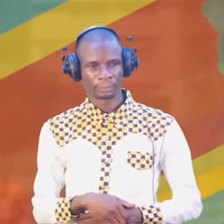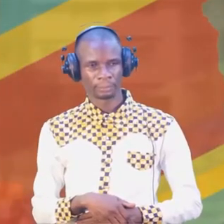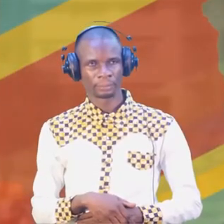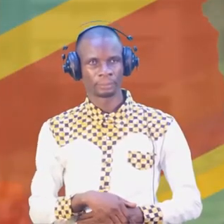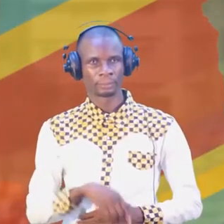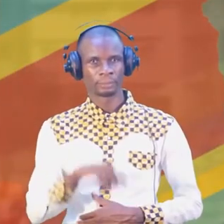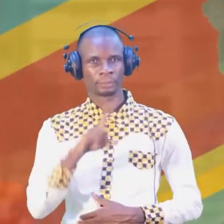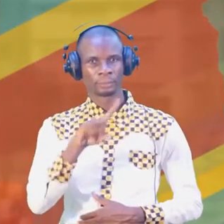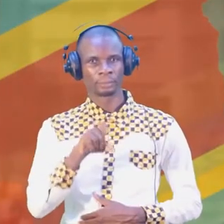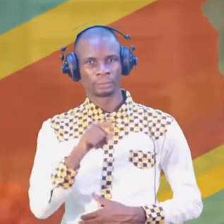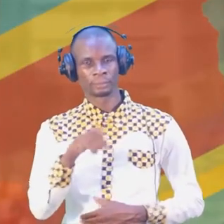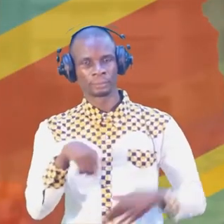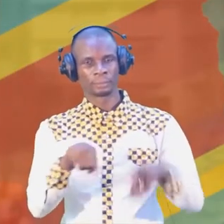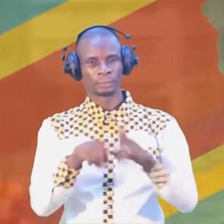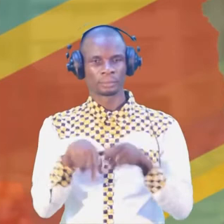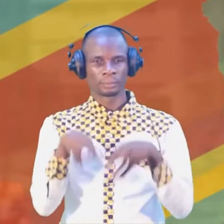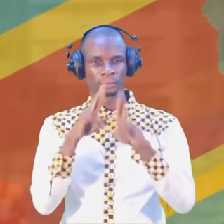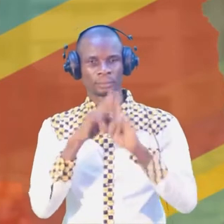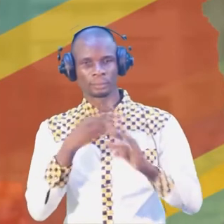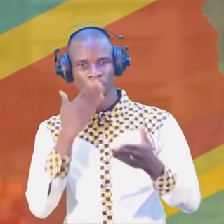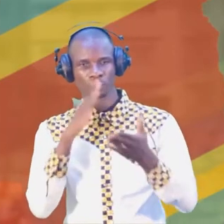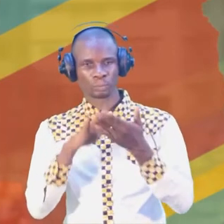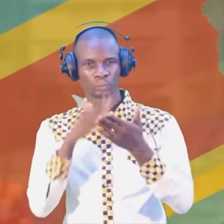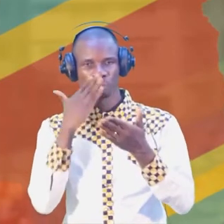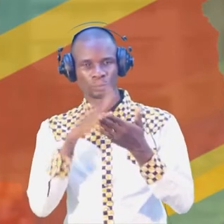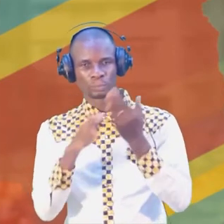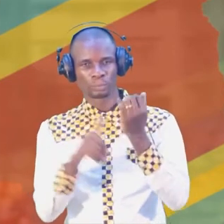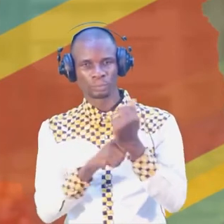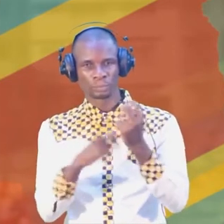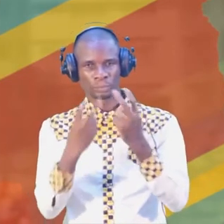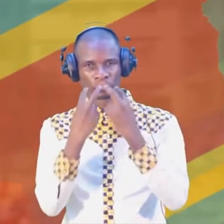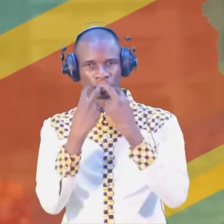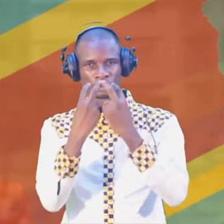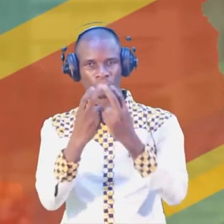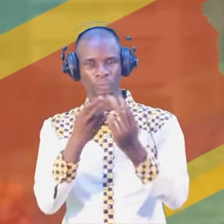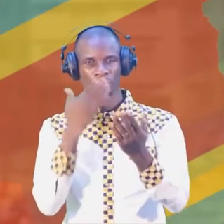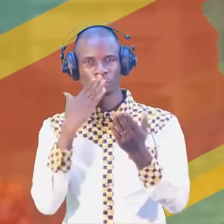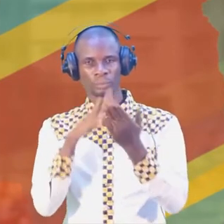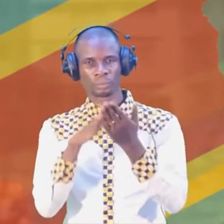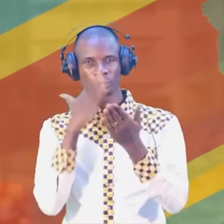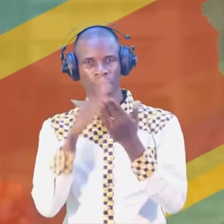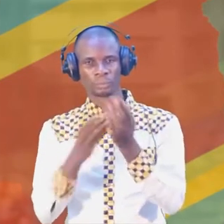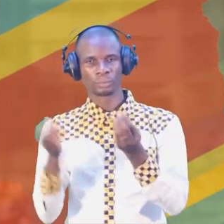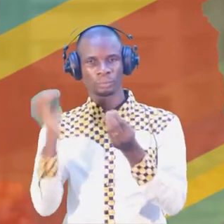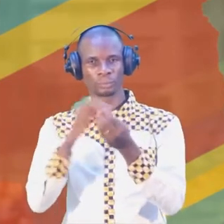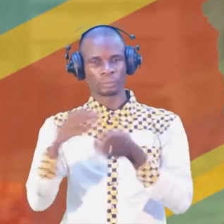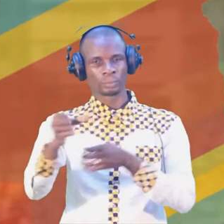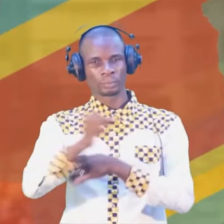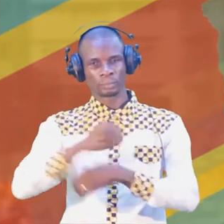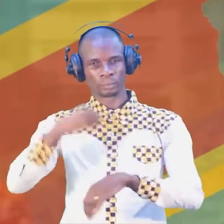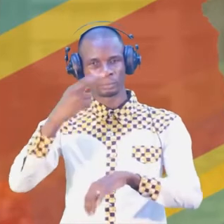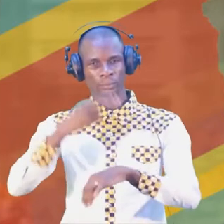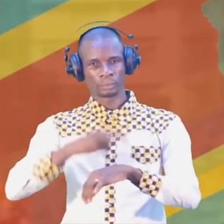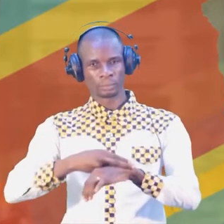et la réponse. Nous disons merci à tous ceux qui suivent attentivement. Nous disons merci à ceux qui prennent le temps pour pouvoir